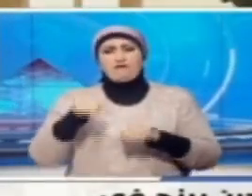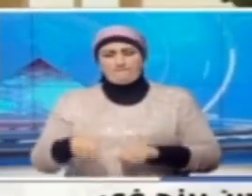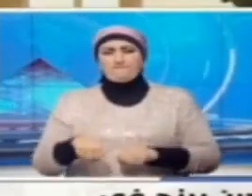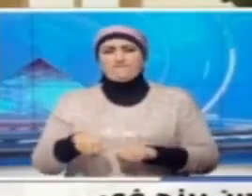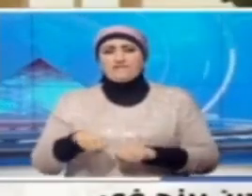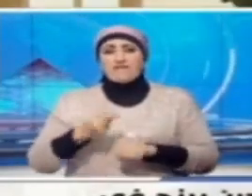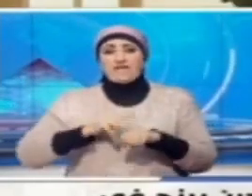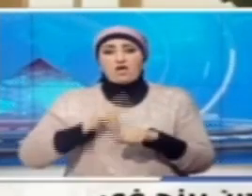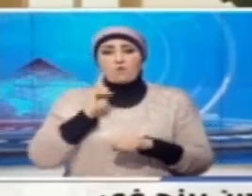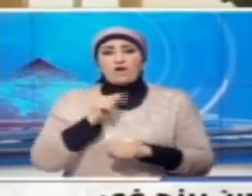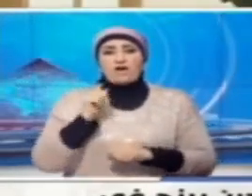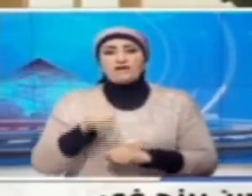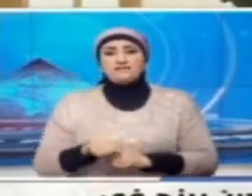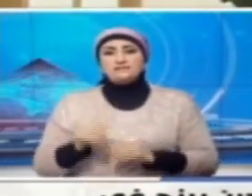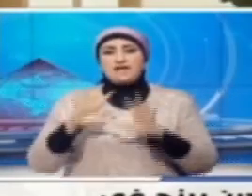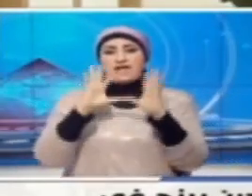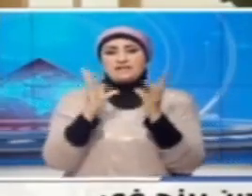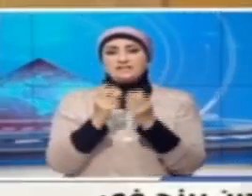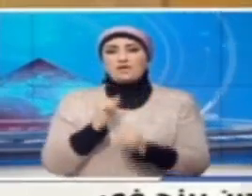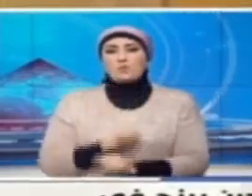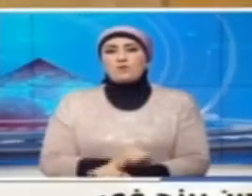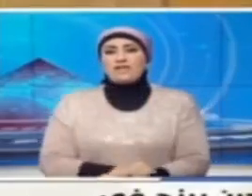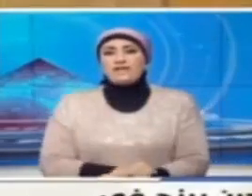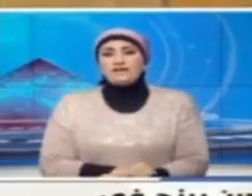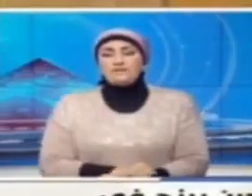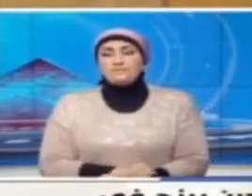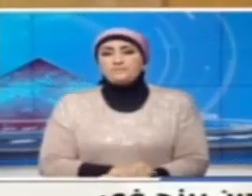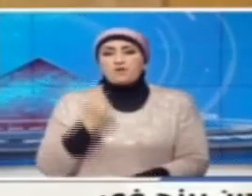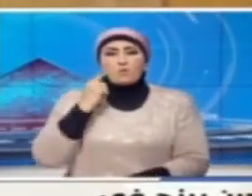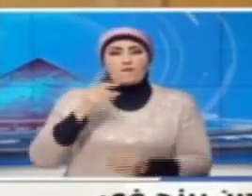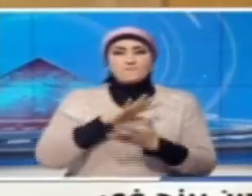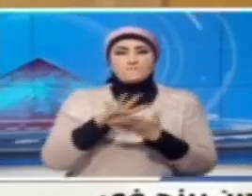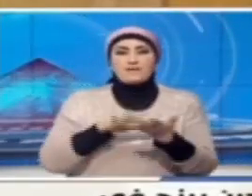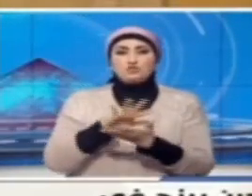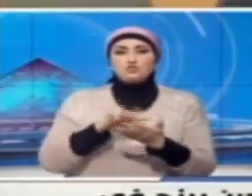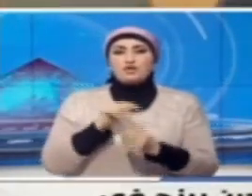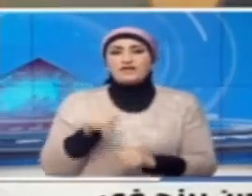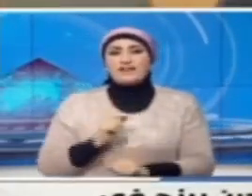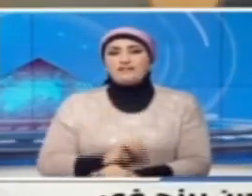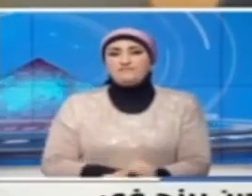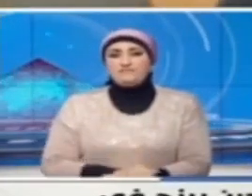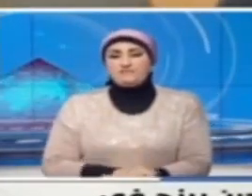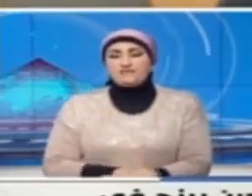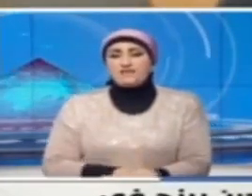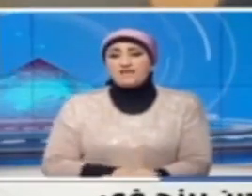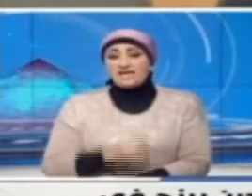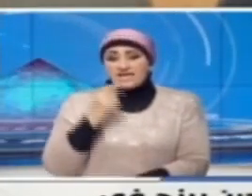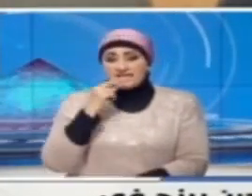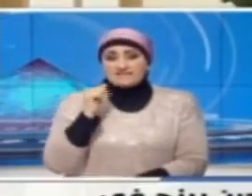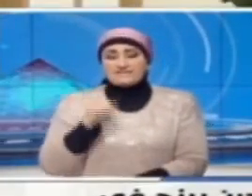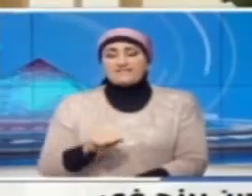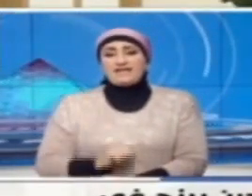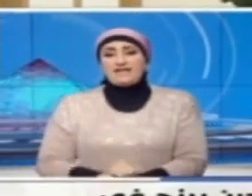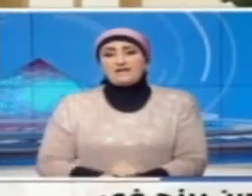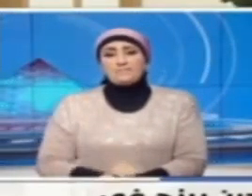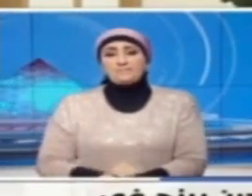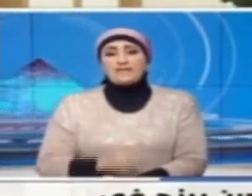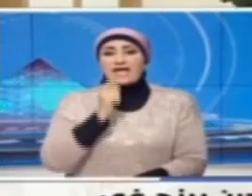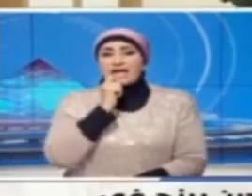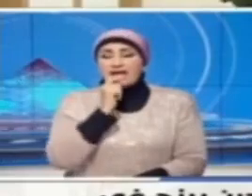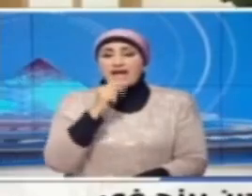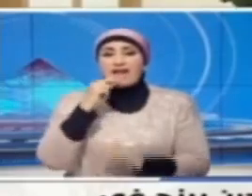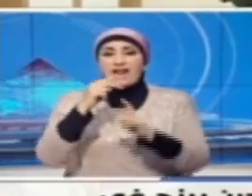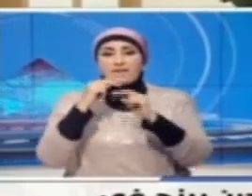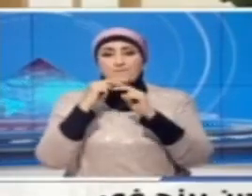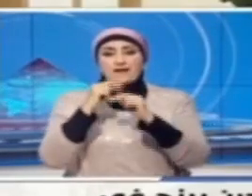المنطقة على الأوضاع الدولية ويعني توتر الأوضاع الدولية بين أوكرانيا وروسيا، أعتقد سيكون هناك يعني الحديث من